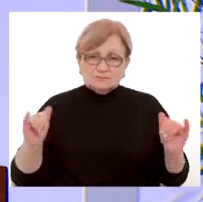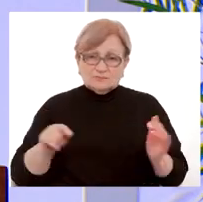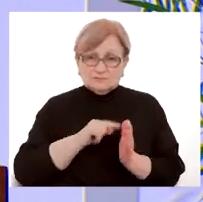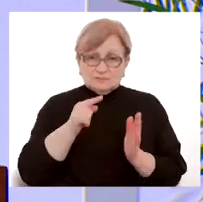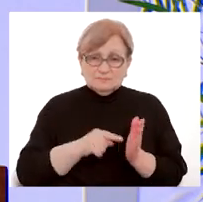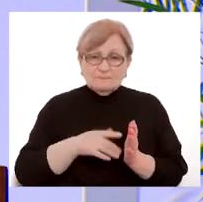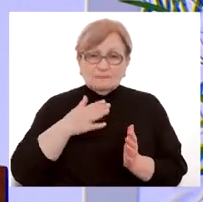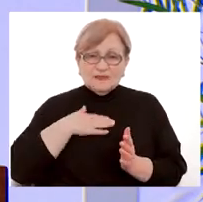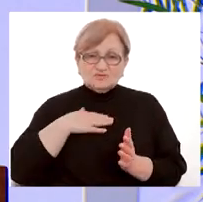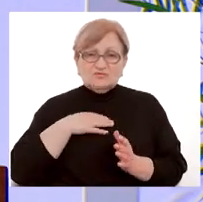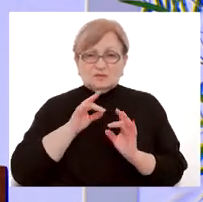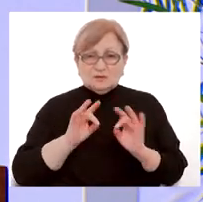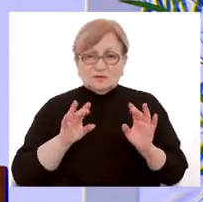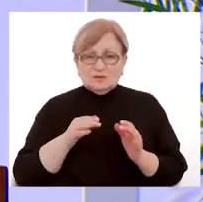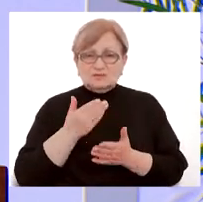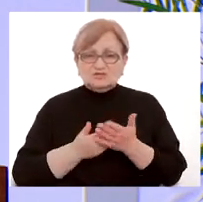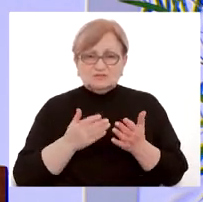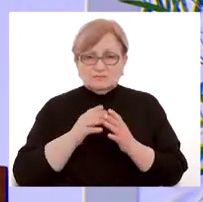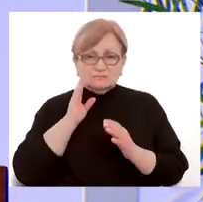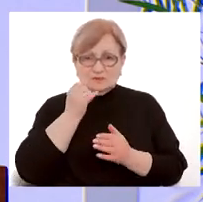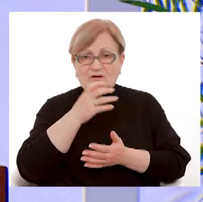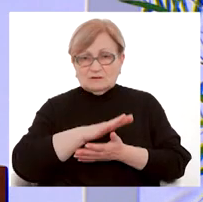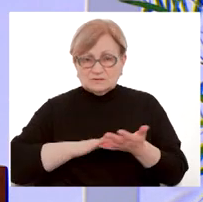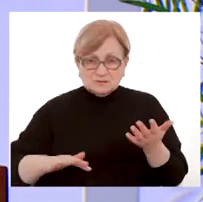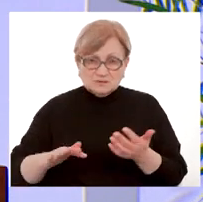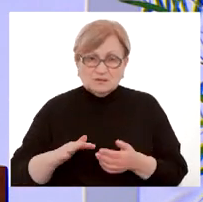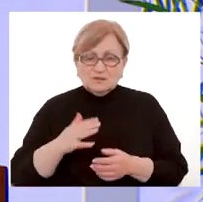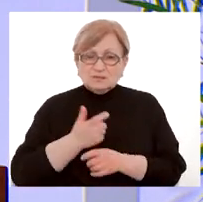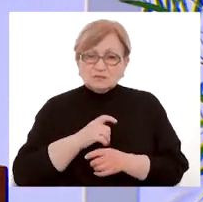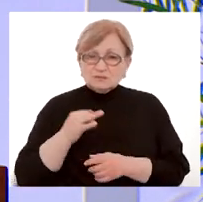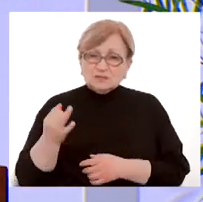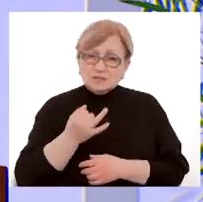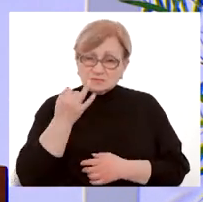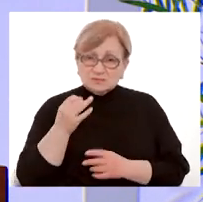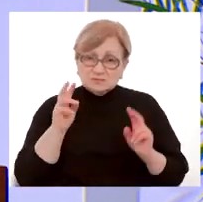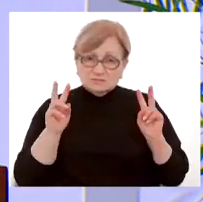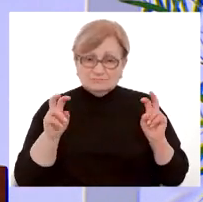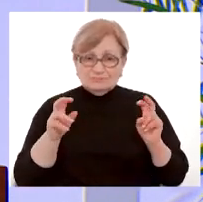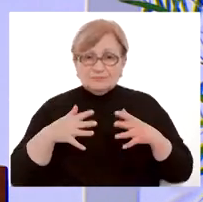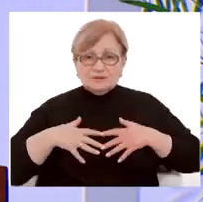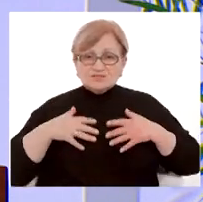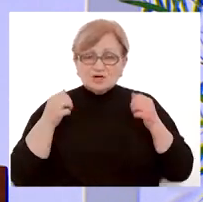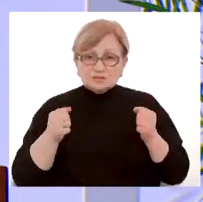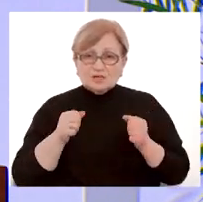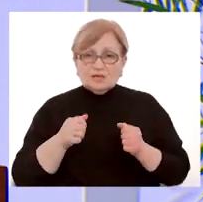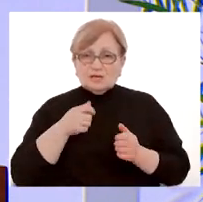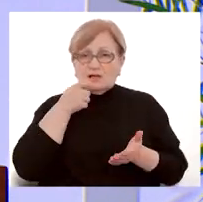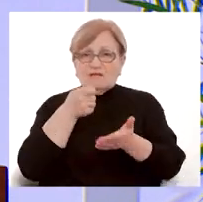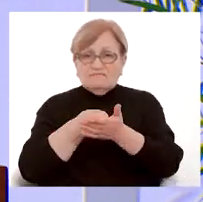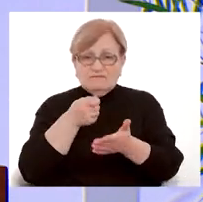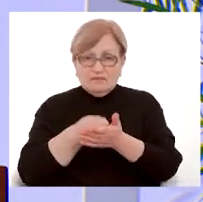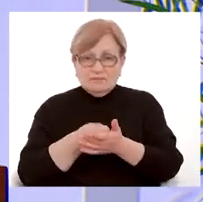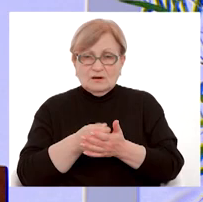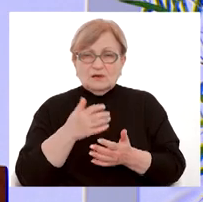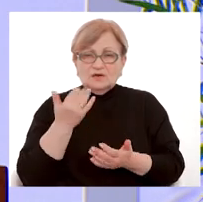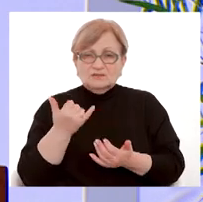ჩვენი გადაცემა „ჩვენი მშობლებს“ გრძელდება და გრძელდება ძალიან საინტერესო თემით „ჯანსაღი კვება“. Დღეს ჩვენი